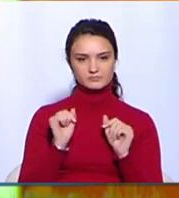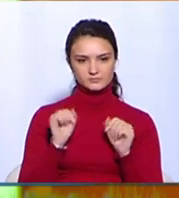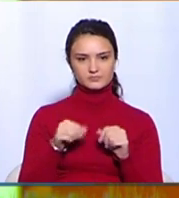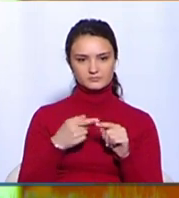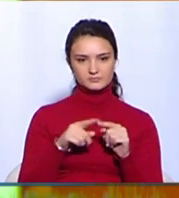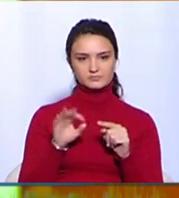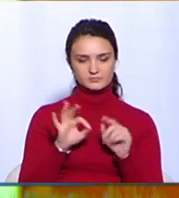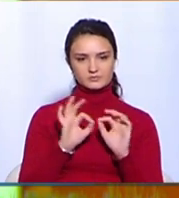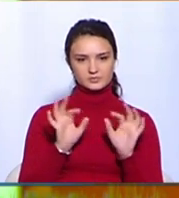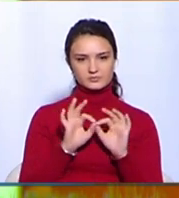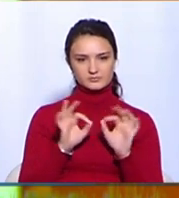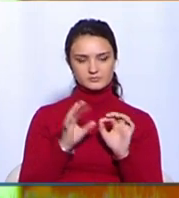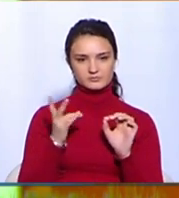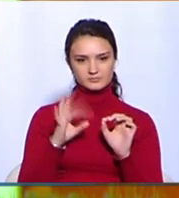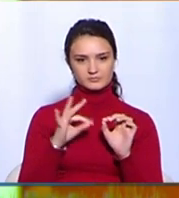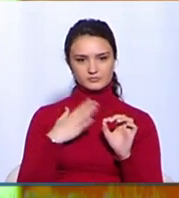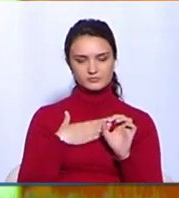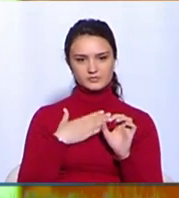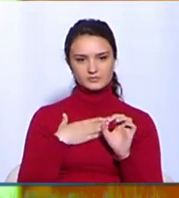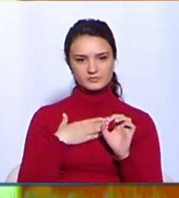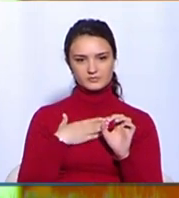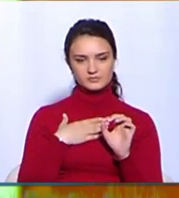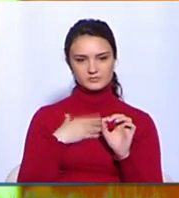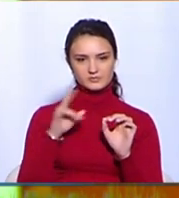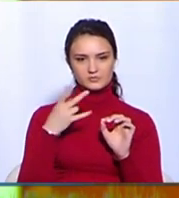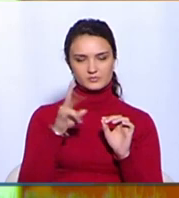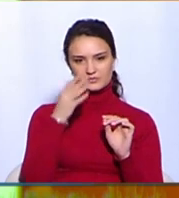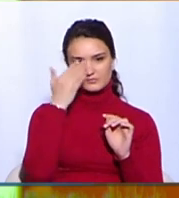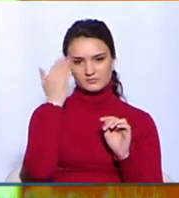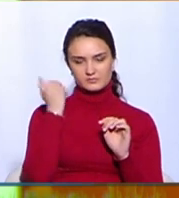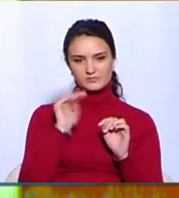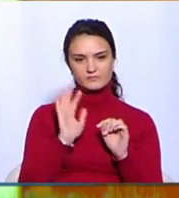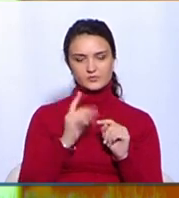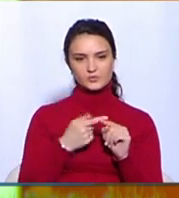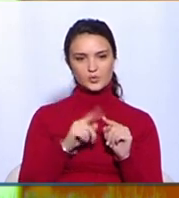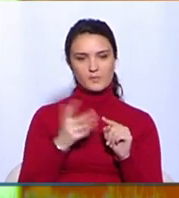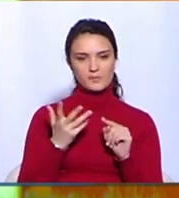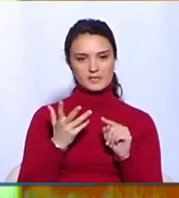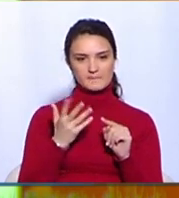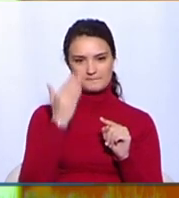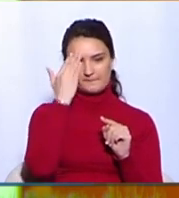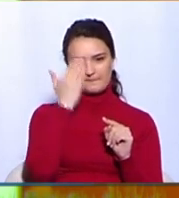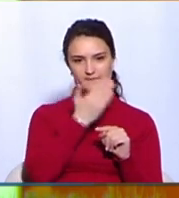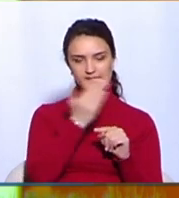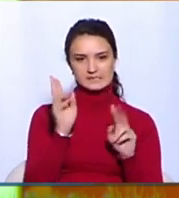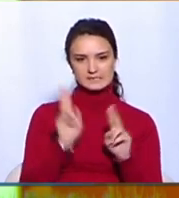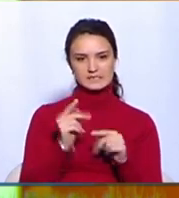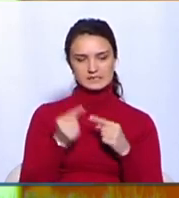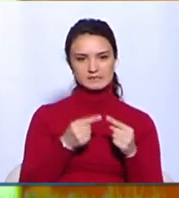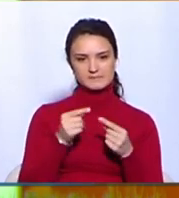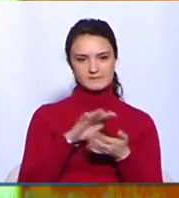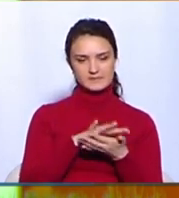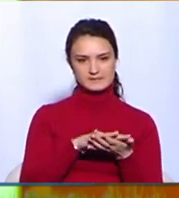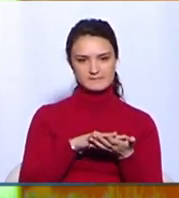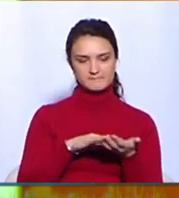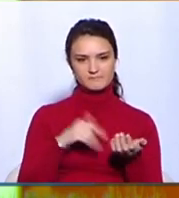შეიძლება ამაზე საუბარი, მაგრამ ჩვენ არ უნდა დაგვავიწყდეს, რომელი ერის ტრადიციებს